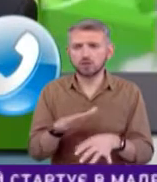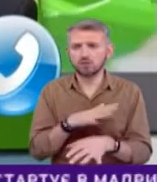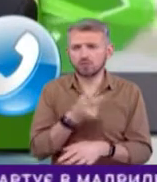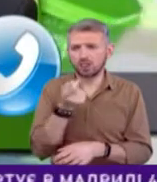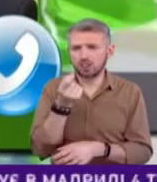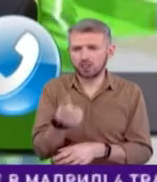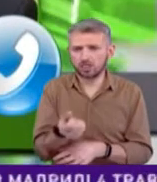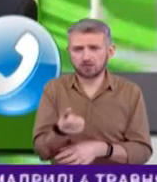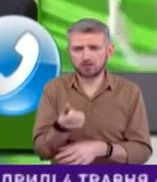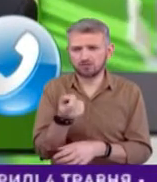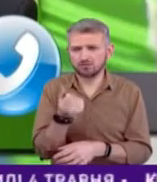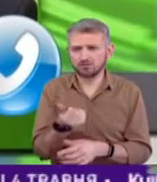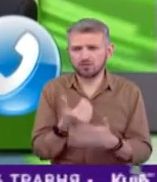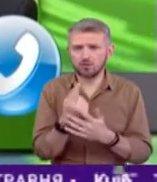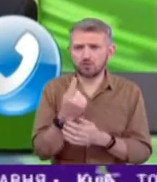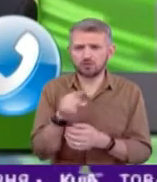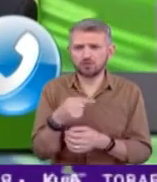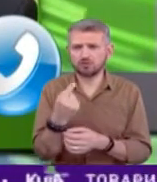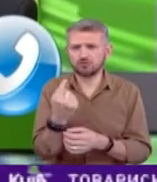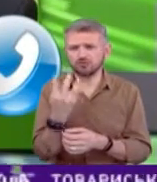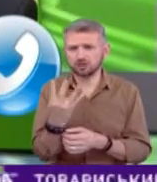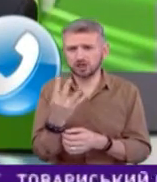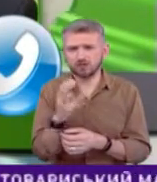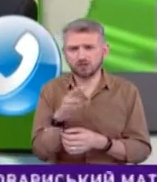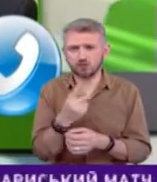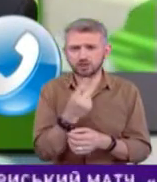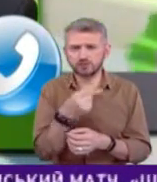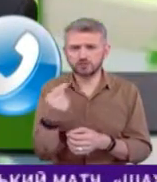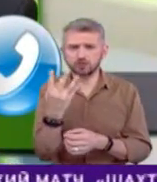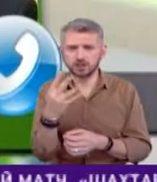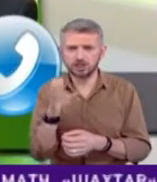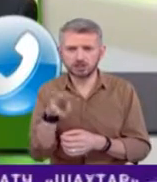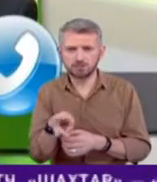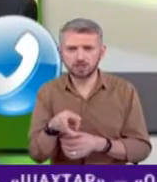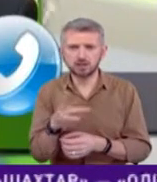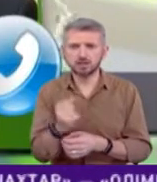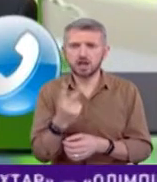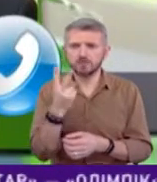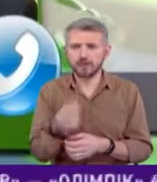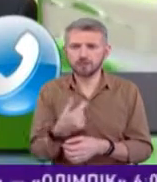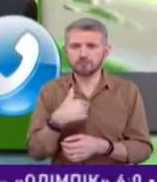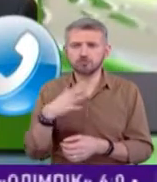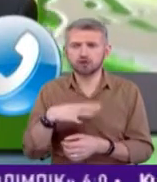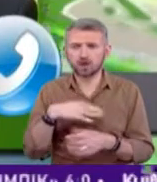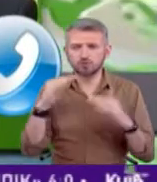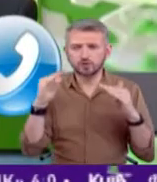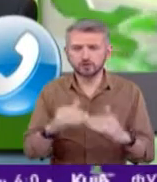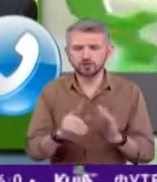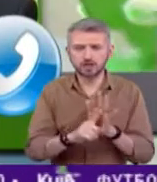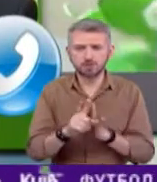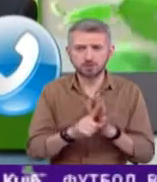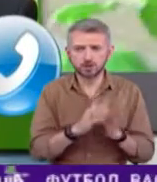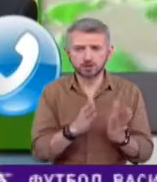так багато, його зовсім мало, там 1-4 переважно сантиметри. На два дні ми чекаємо зниження температурного